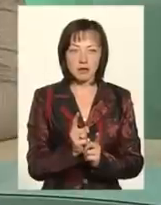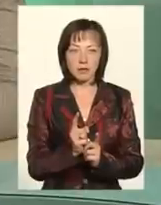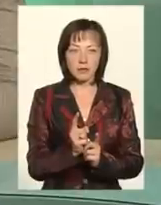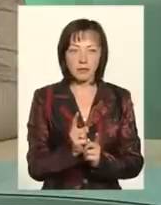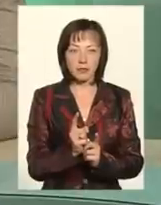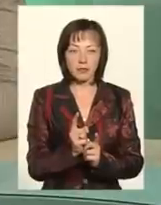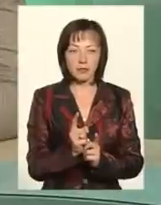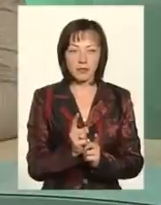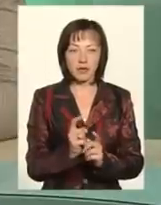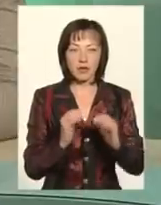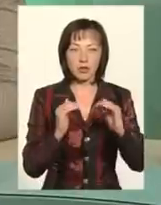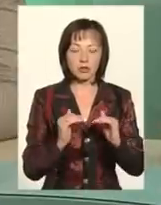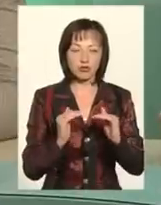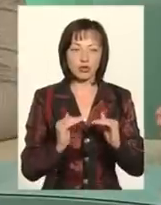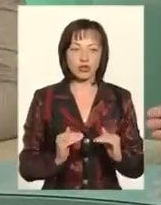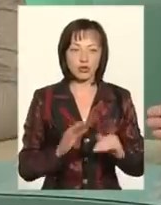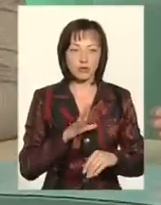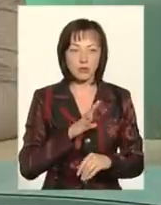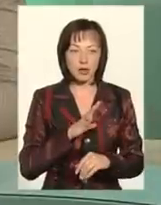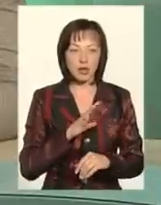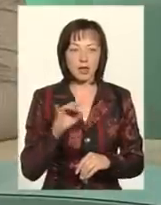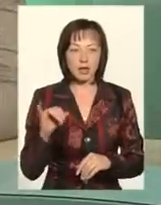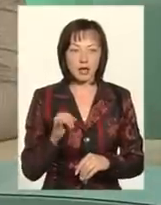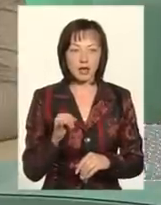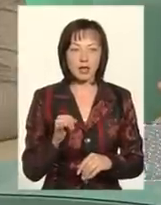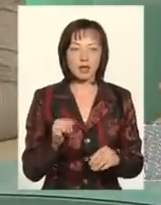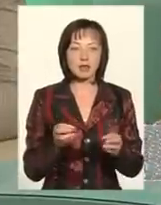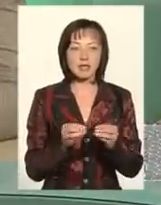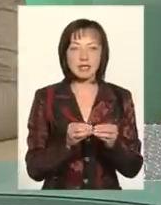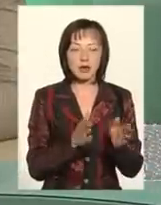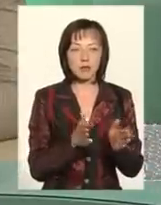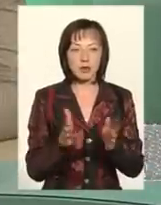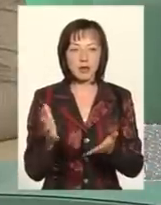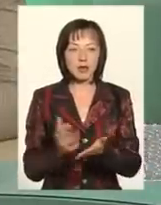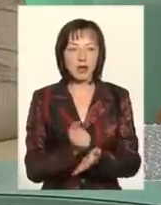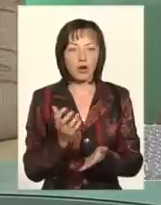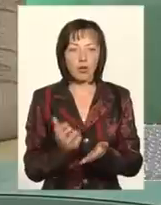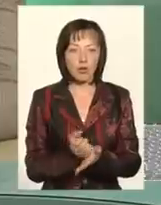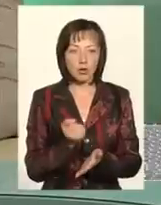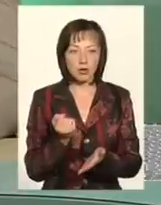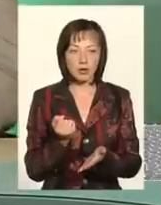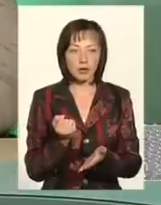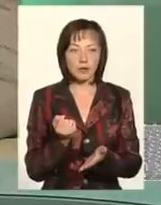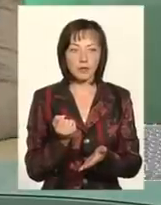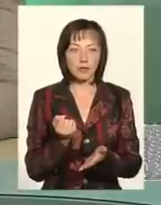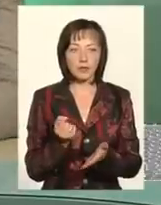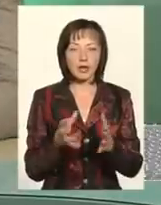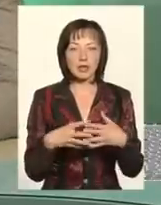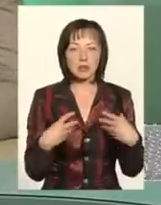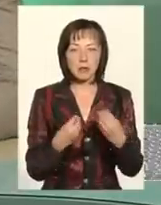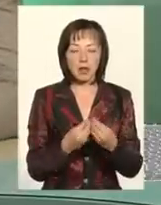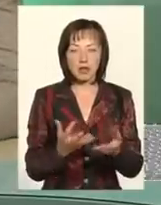позицию то есть всё ниже и ниже то мы имея стабильный доход ну стабильный семейный